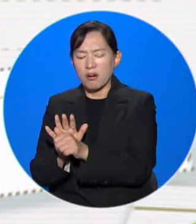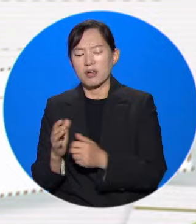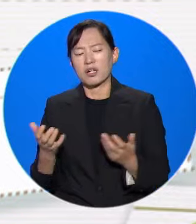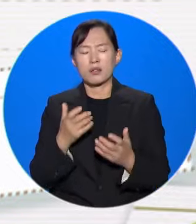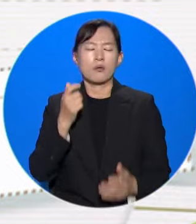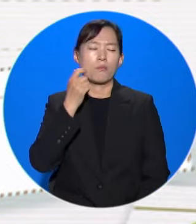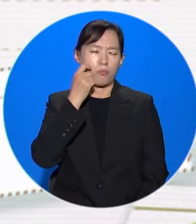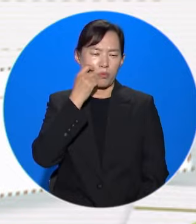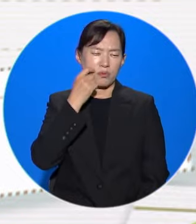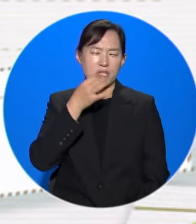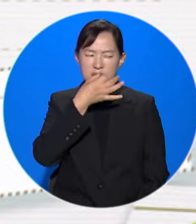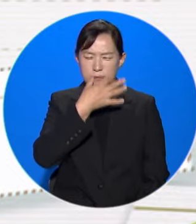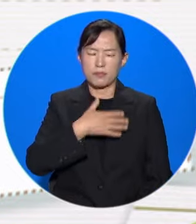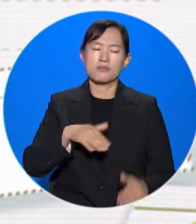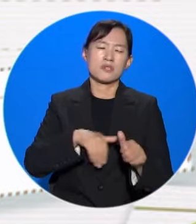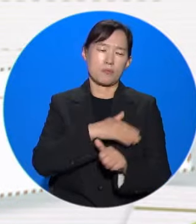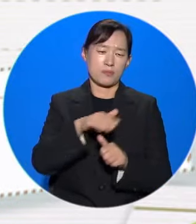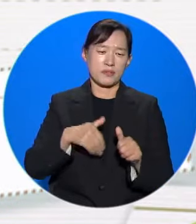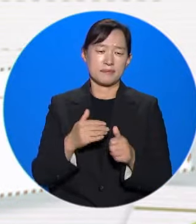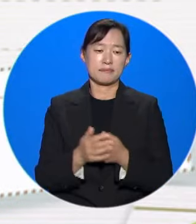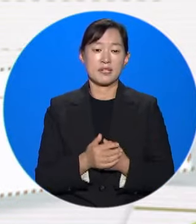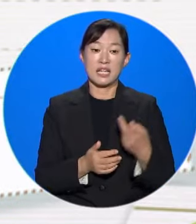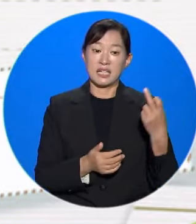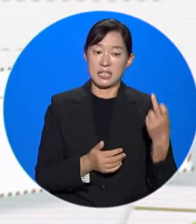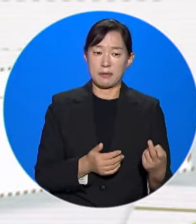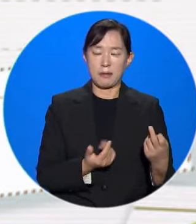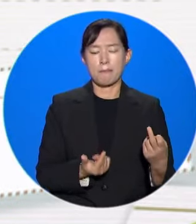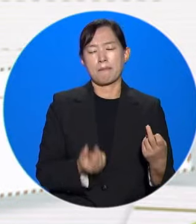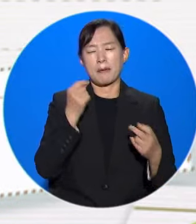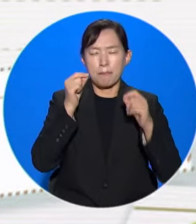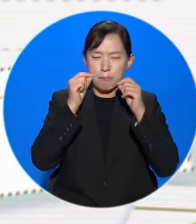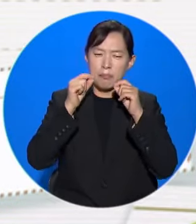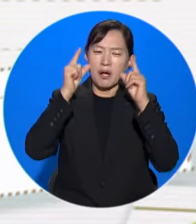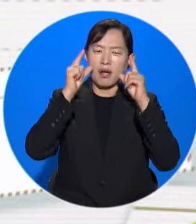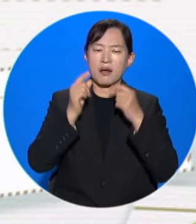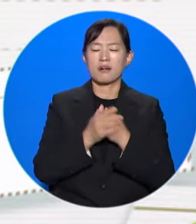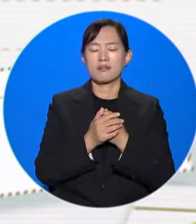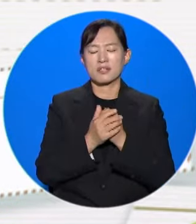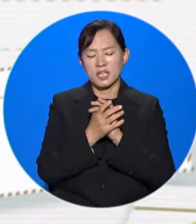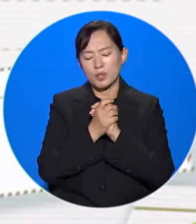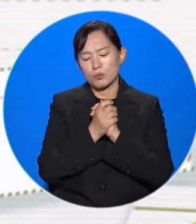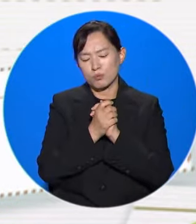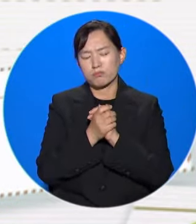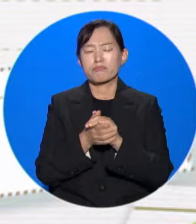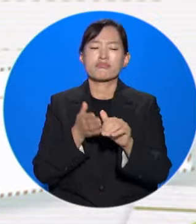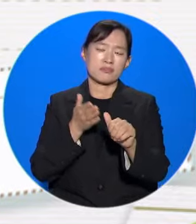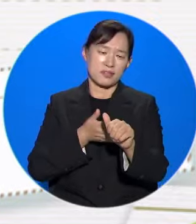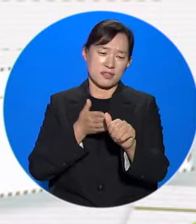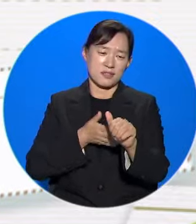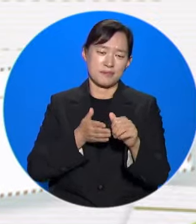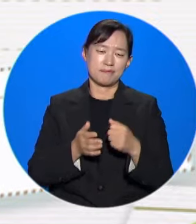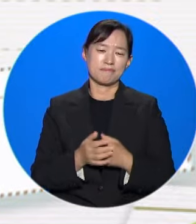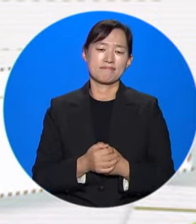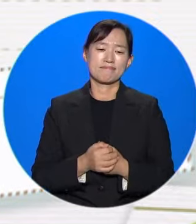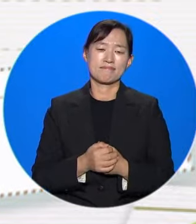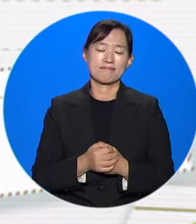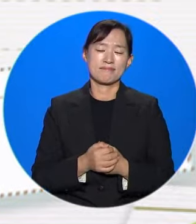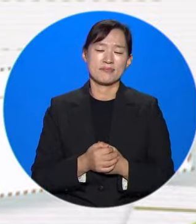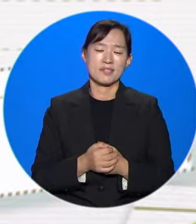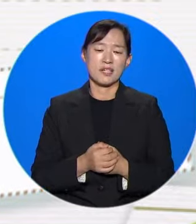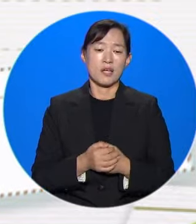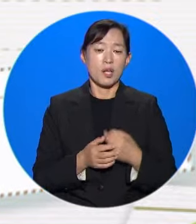일까지 하기 힘든 상황이 됐어요. 남동생이 얼른 깨어날 수 있도록 함께 중보해 주시길 간절히